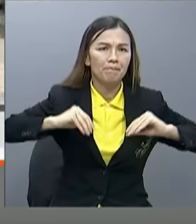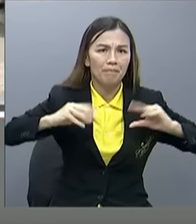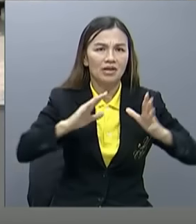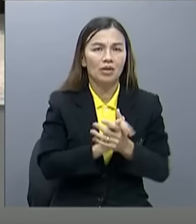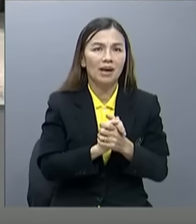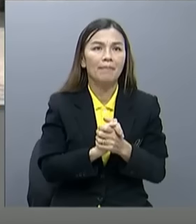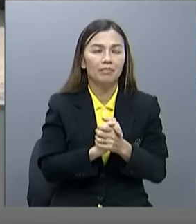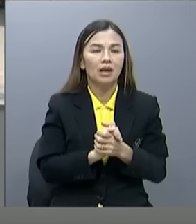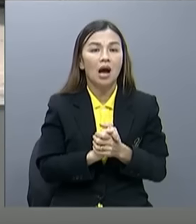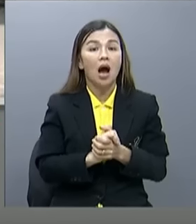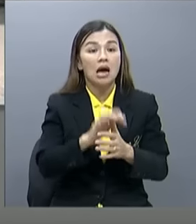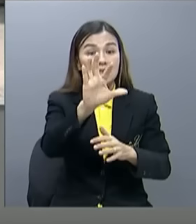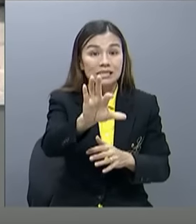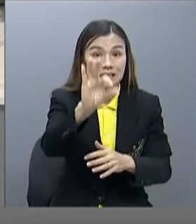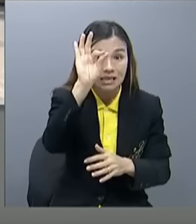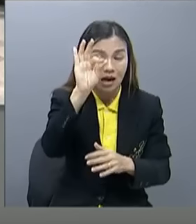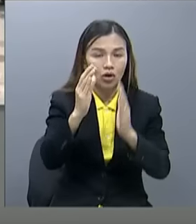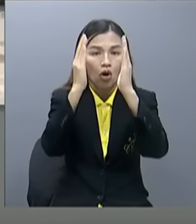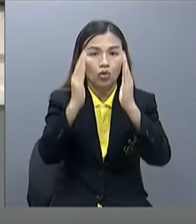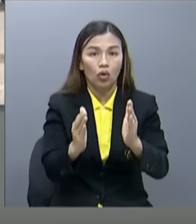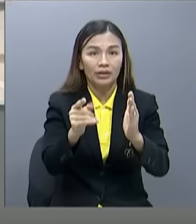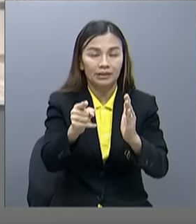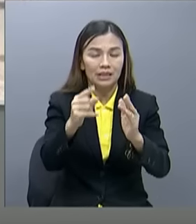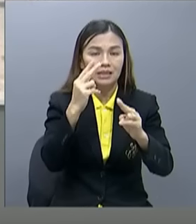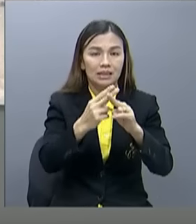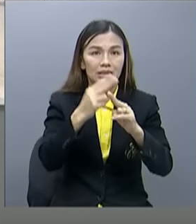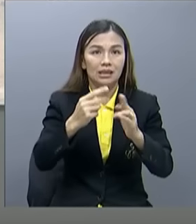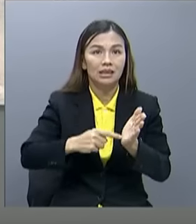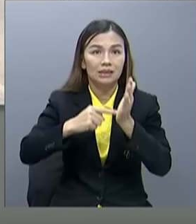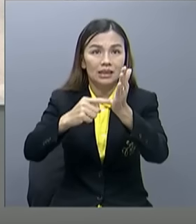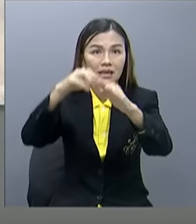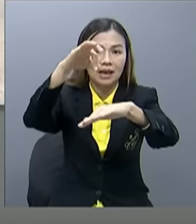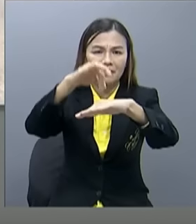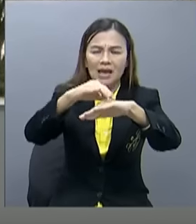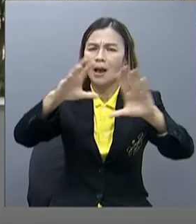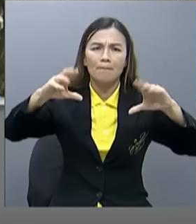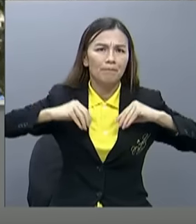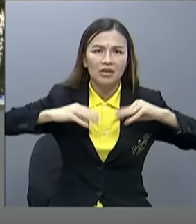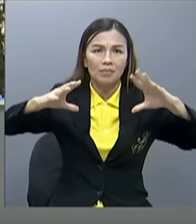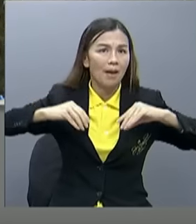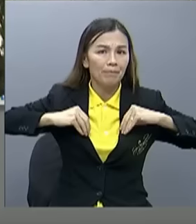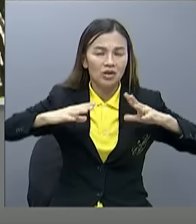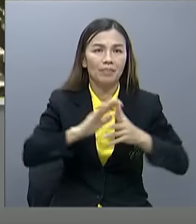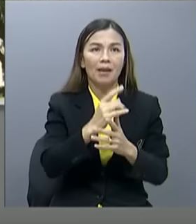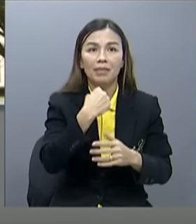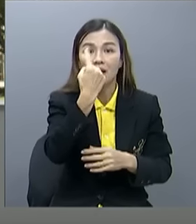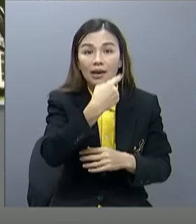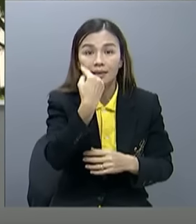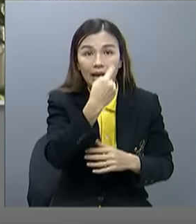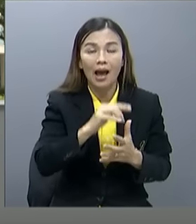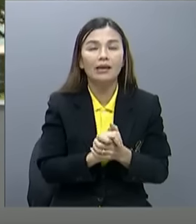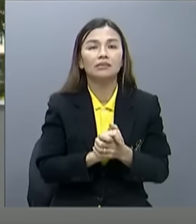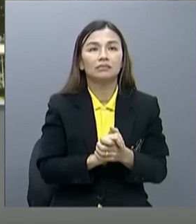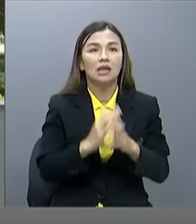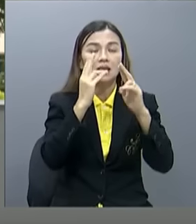ธปท.เลือกหนึ่งในบุคคลที่ถูกเสนอชื่อให้ดำรงตำแหน่งค่ะไปดูแคนดิเดตกันนะคะตอนนี้หนึ่งในแคนดิ